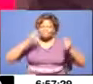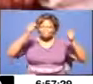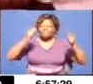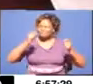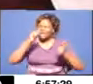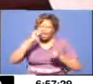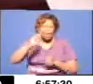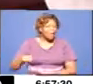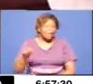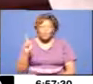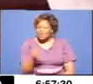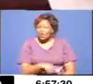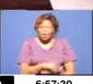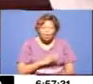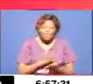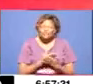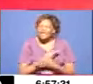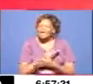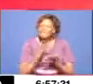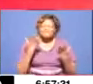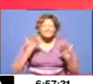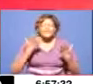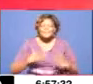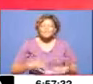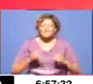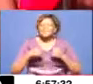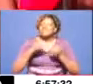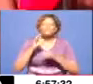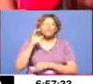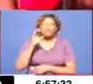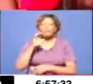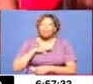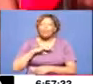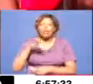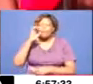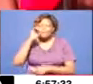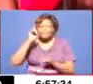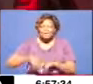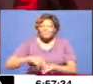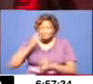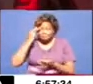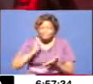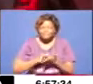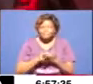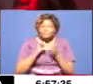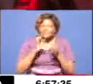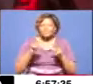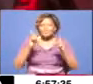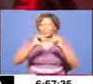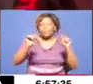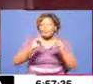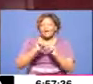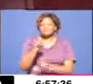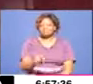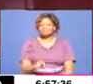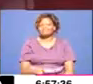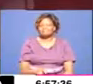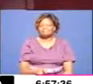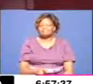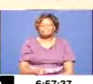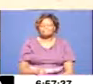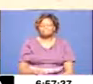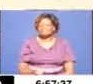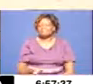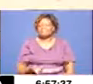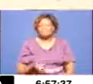kuwa ilhali kila mtu anaruhusiwa kutoa maoni yake, ni sharti kumbuke kwamba iwapo matamshi kama hayo yanatishia maisha ya